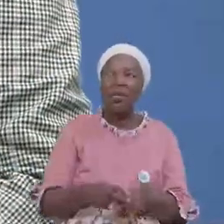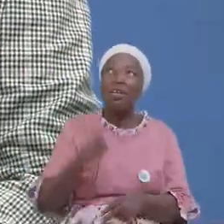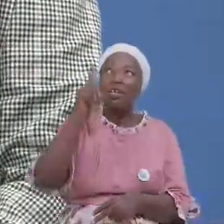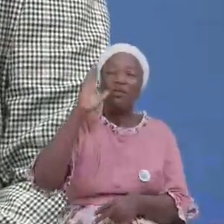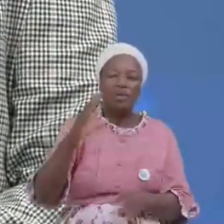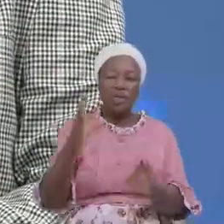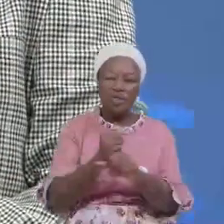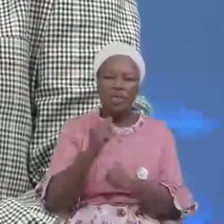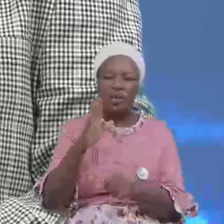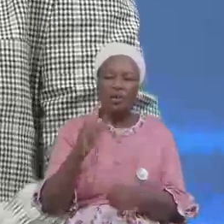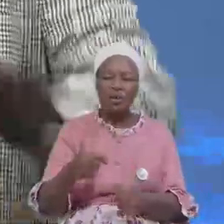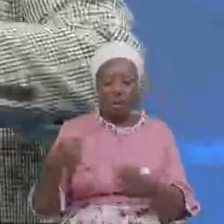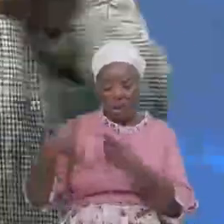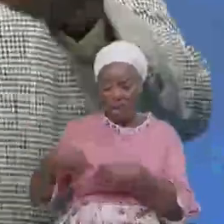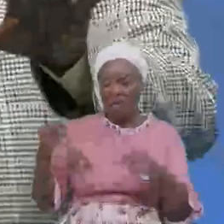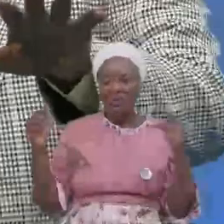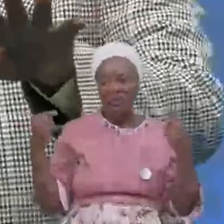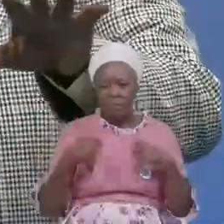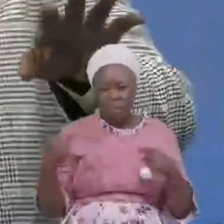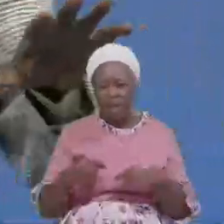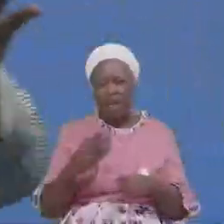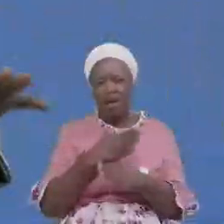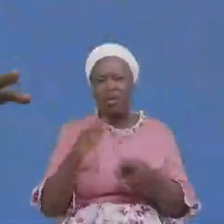Il va ôter tes chagrins.